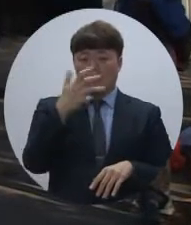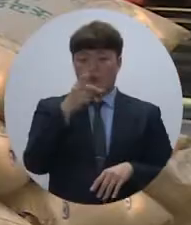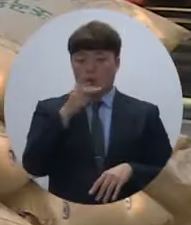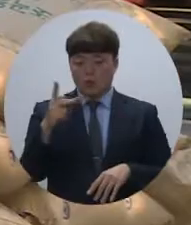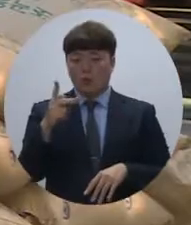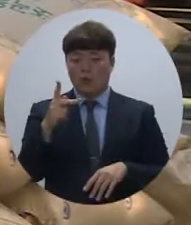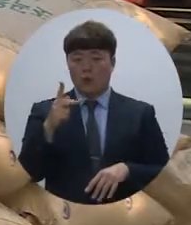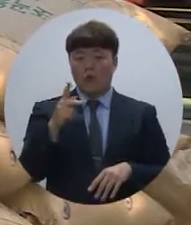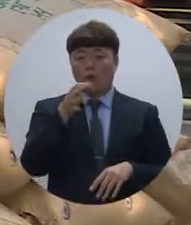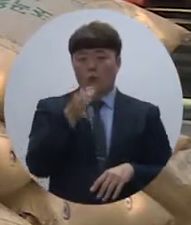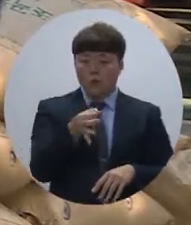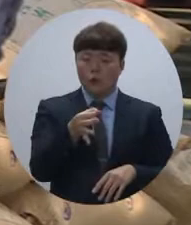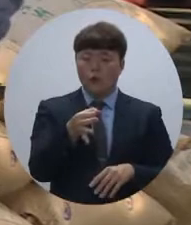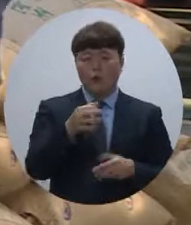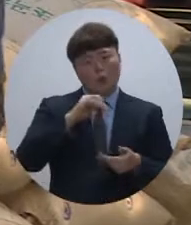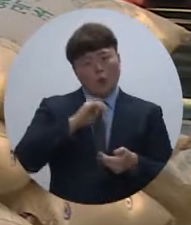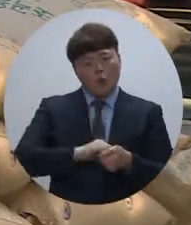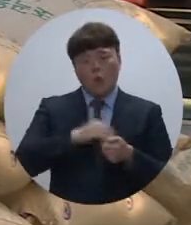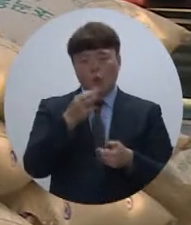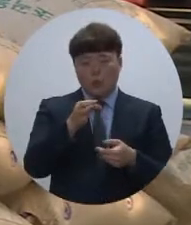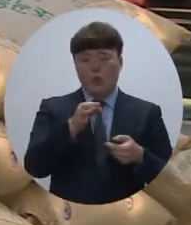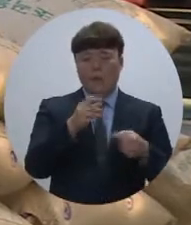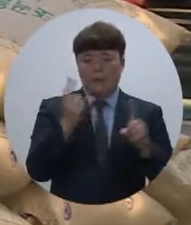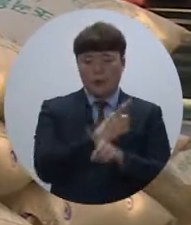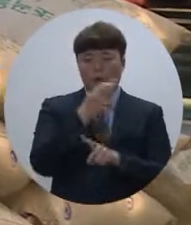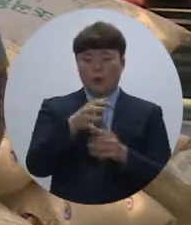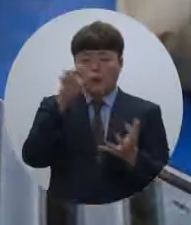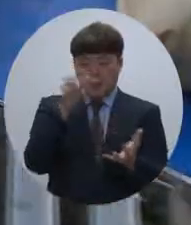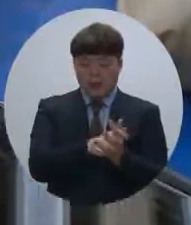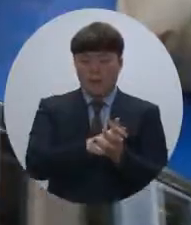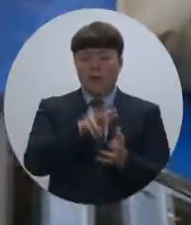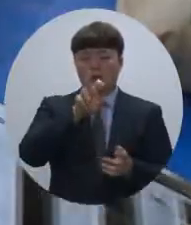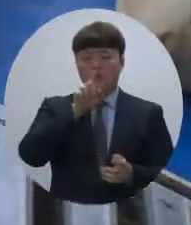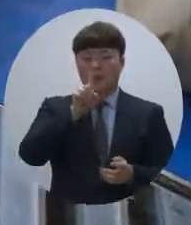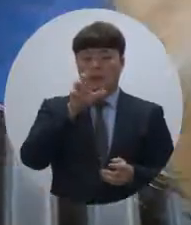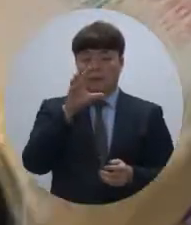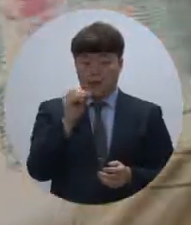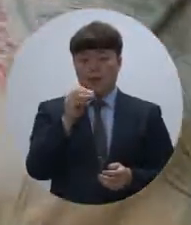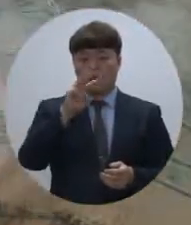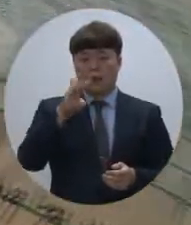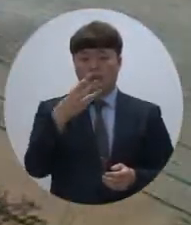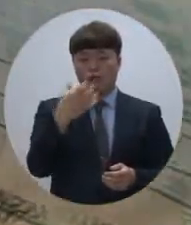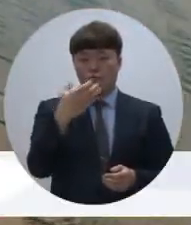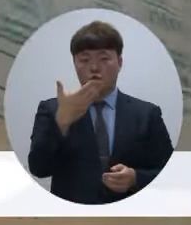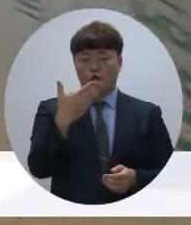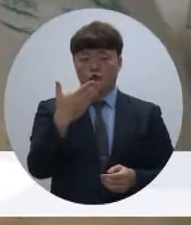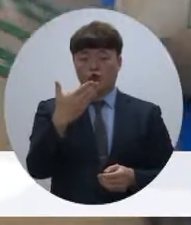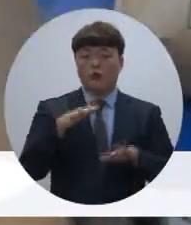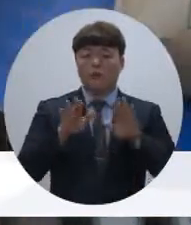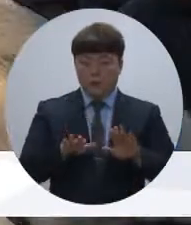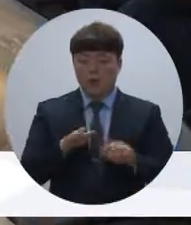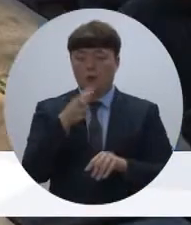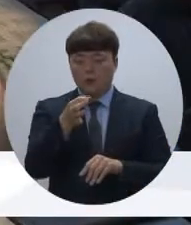가격은 산지 쌀값과 고정직불금, 변동직불금을 합쳐 21만 399원으로 목표 가격